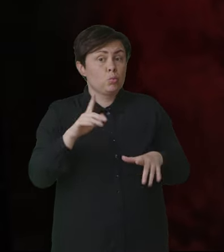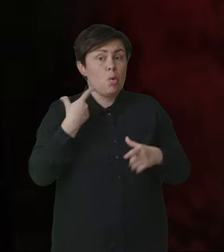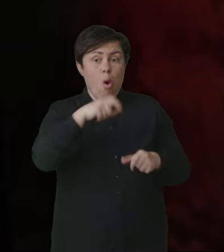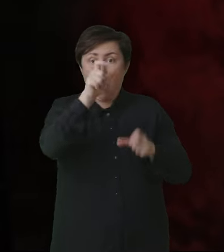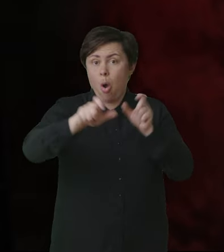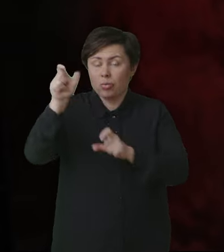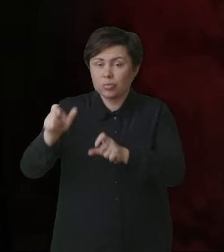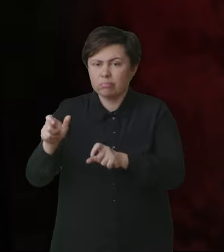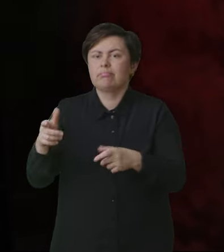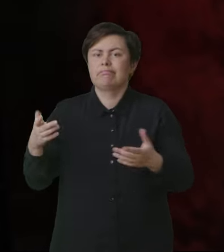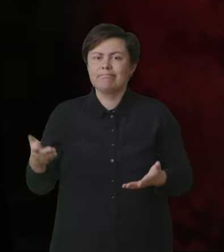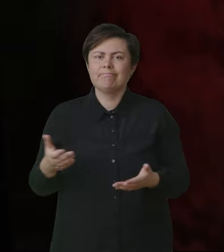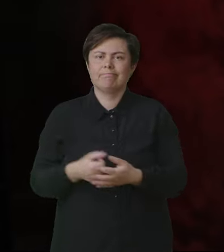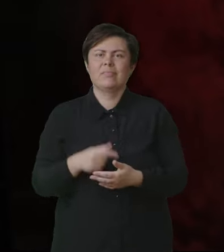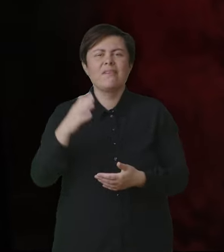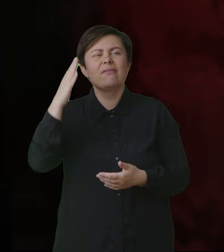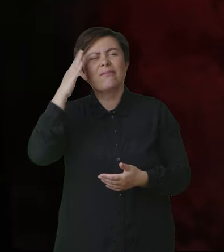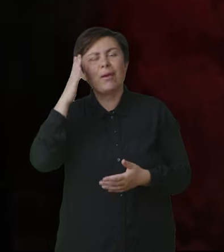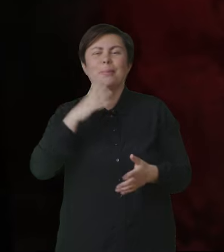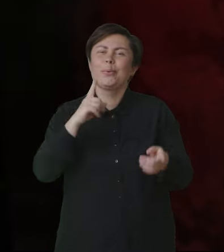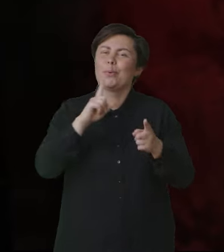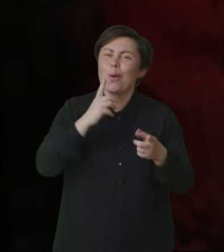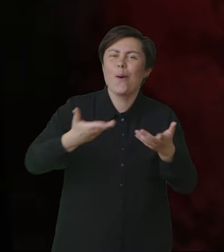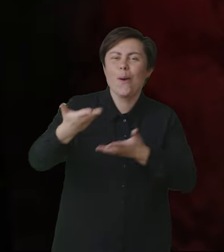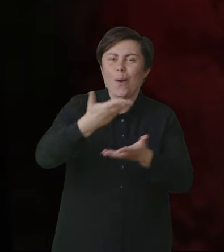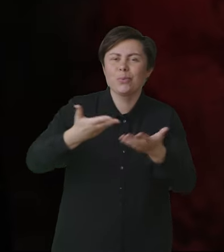i wiadomo, były rozmowy,